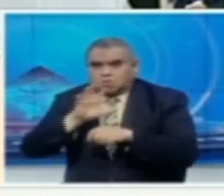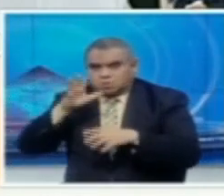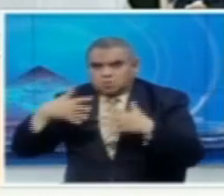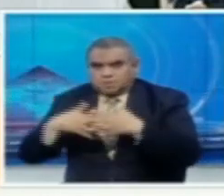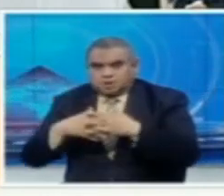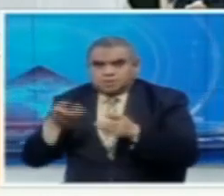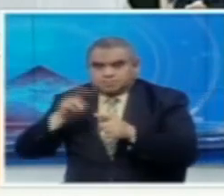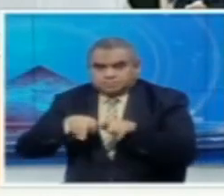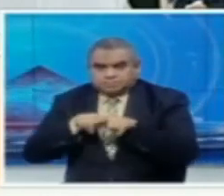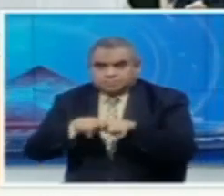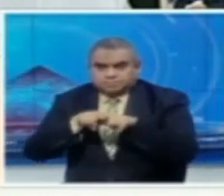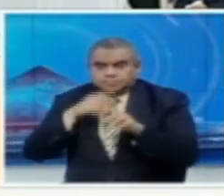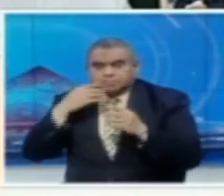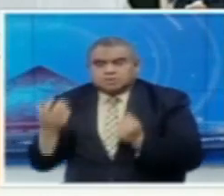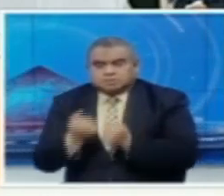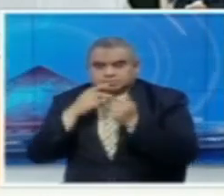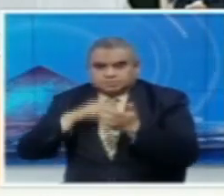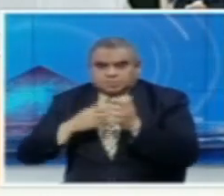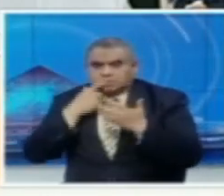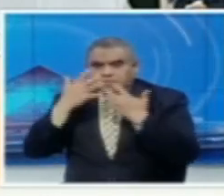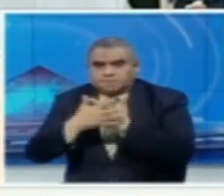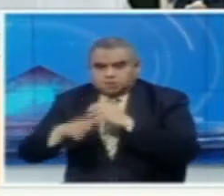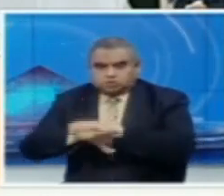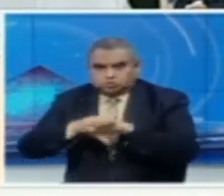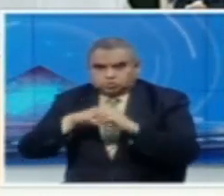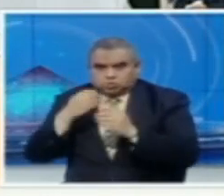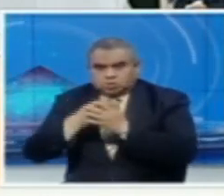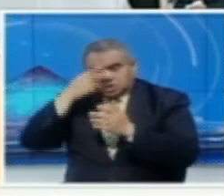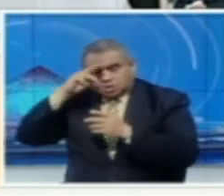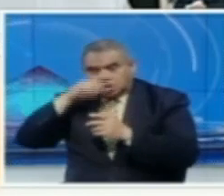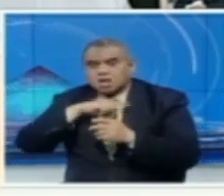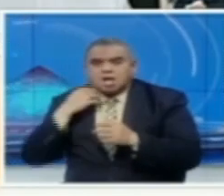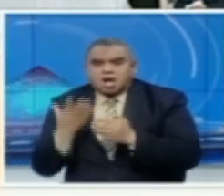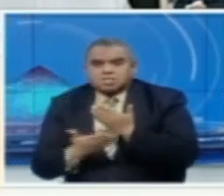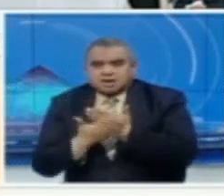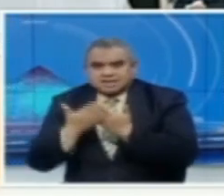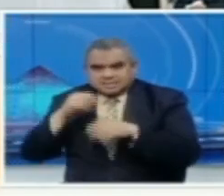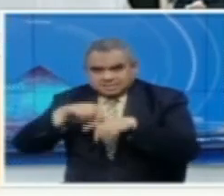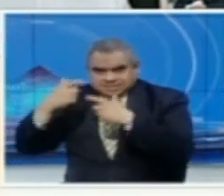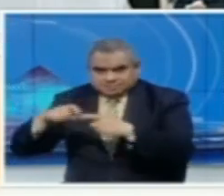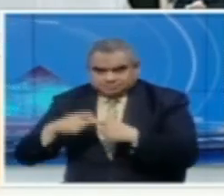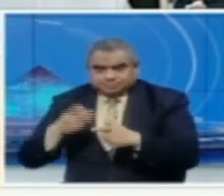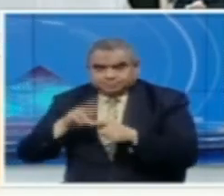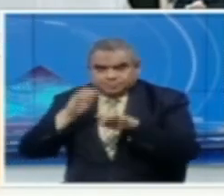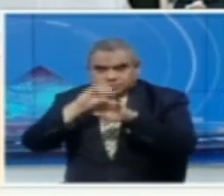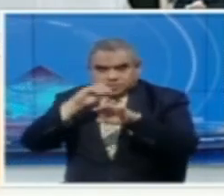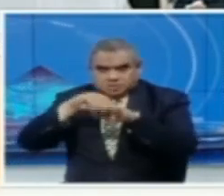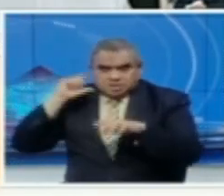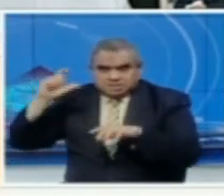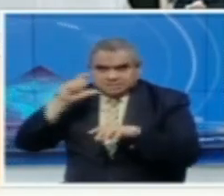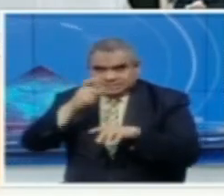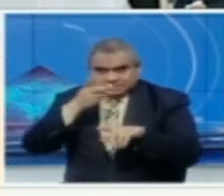فضلا عن الدراسات المتعلقة بمشروعات إنتاج الوقود الأخضر في المنطقة. وقد وجه السيد الرئيس في هذا